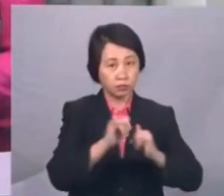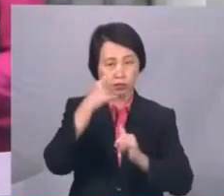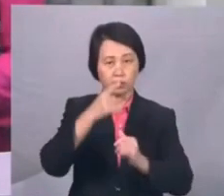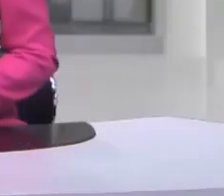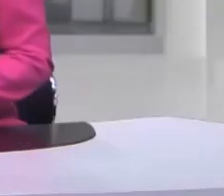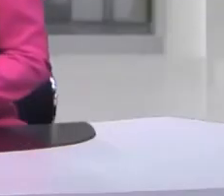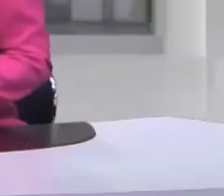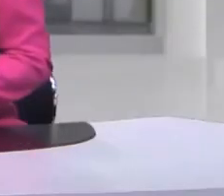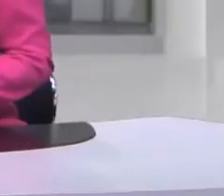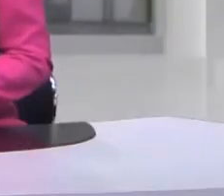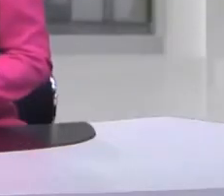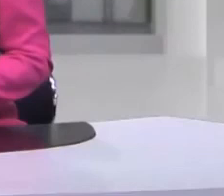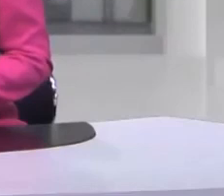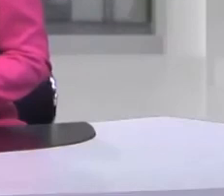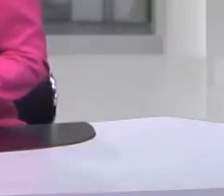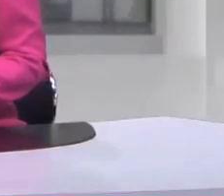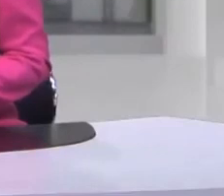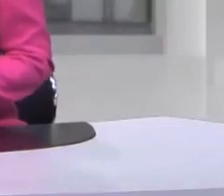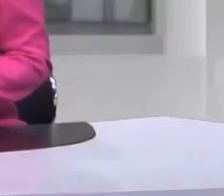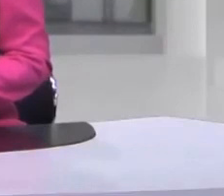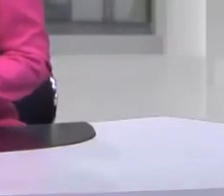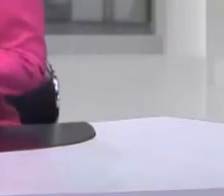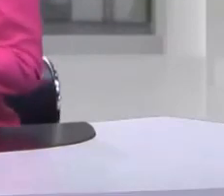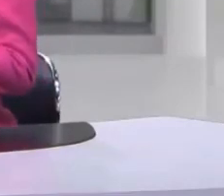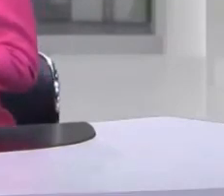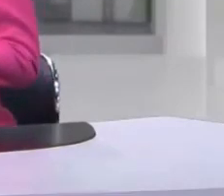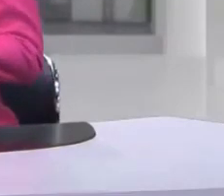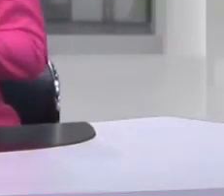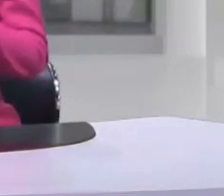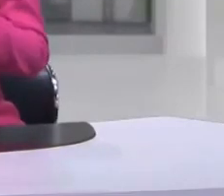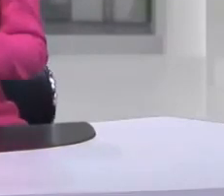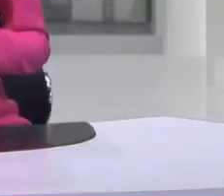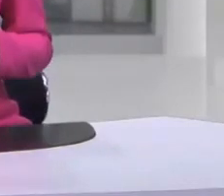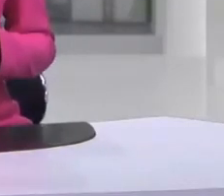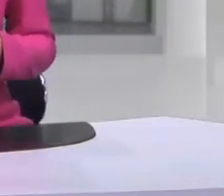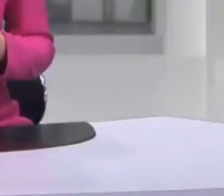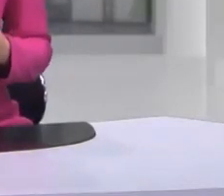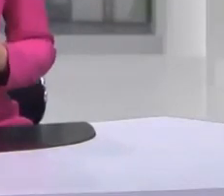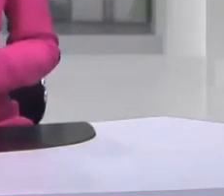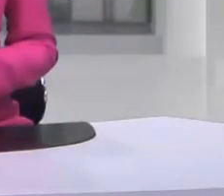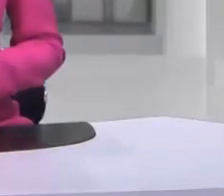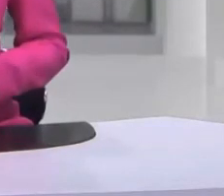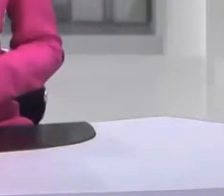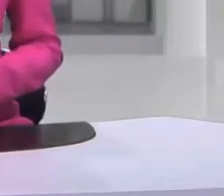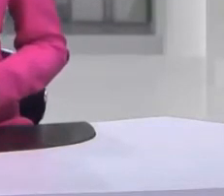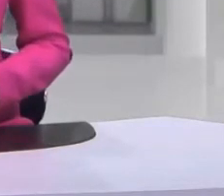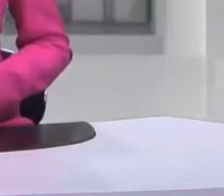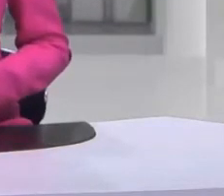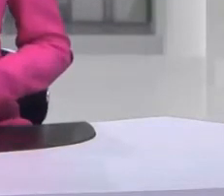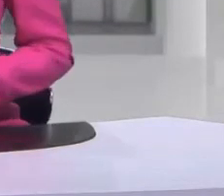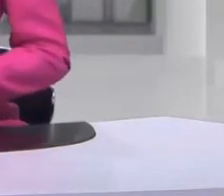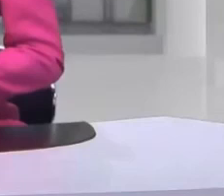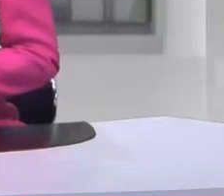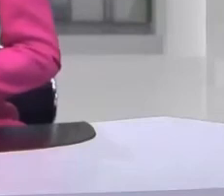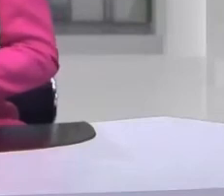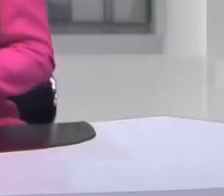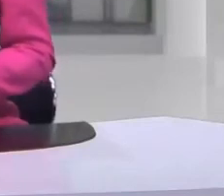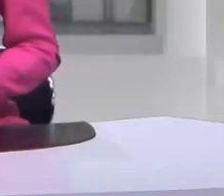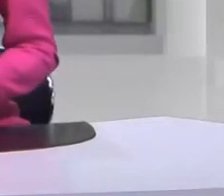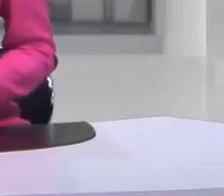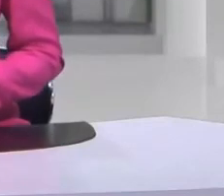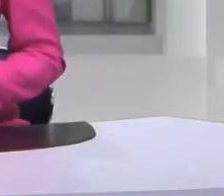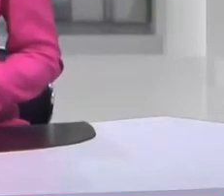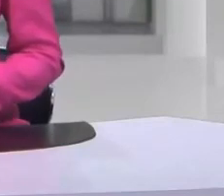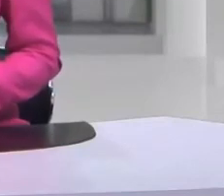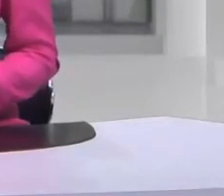untuk makluman Anda siaran berita dunia dan berita tengah malam hari ini di tabungkan dan besaran pada pukul sebelas malam